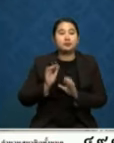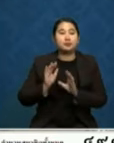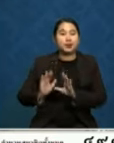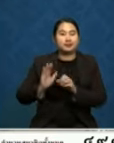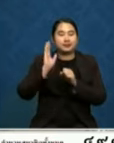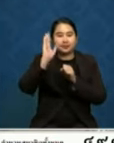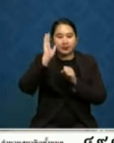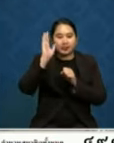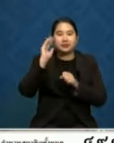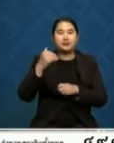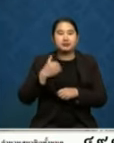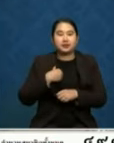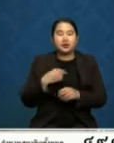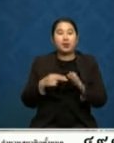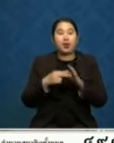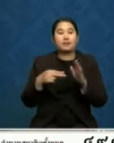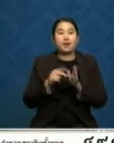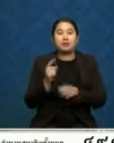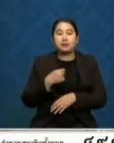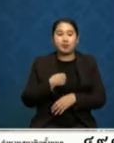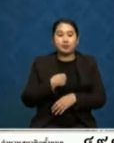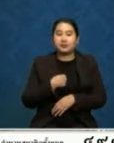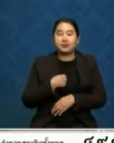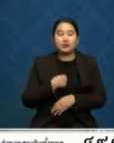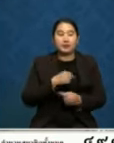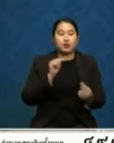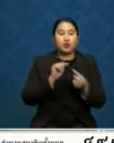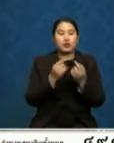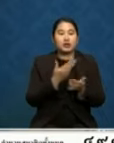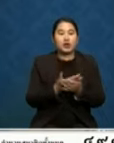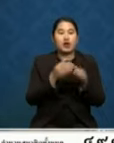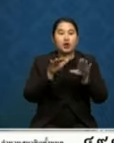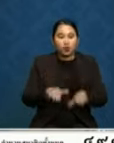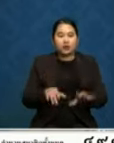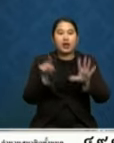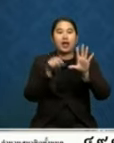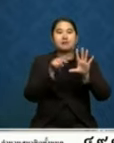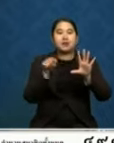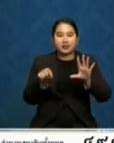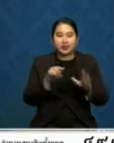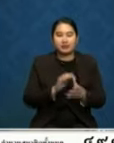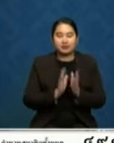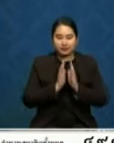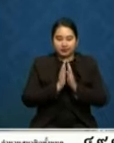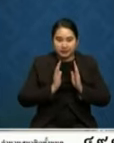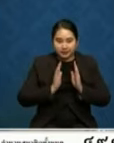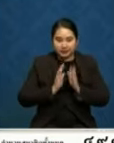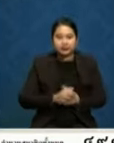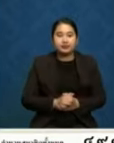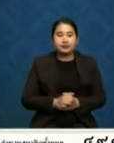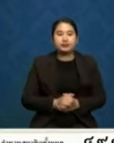ของผมที่จะขอตัดลดงบประมาณที่ 5% ครับท่านประธานขอบคุณครับ